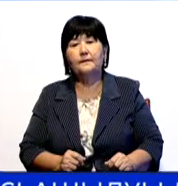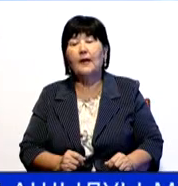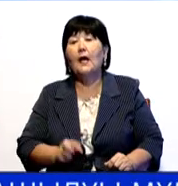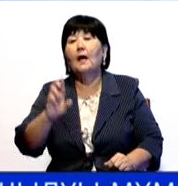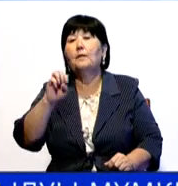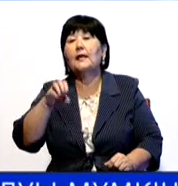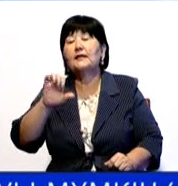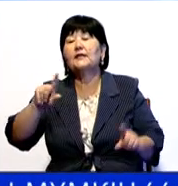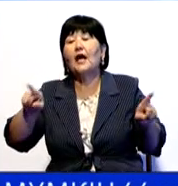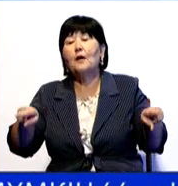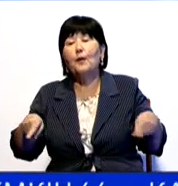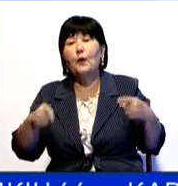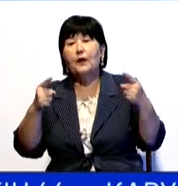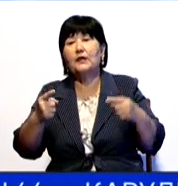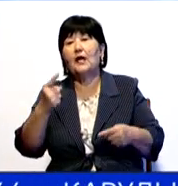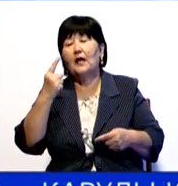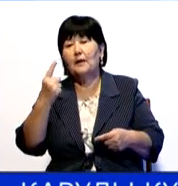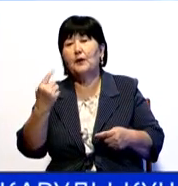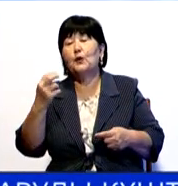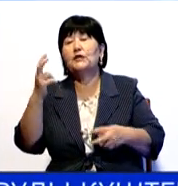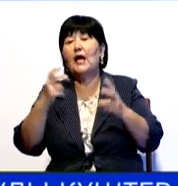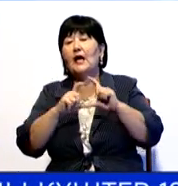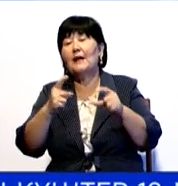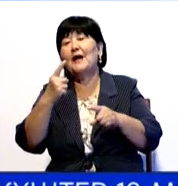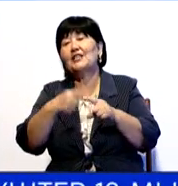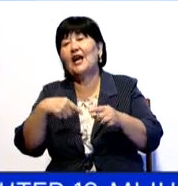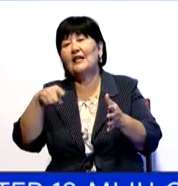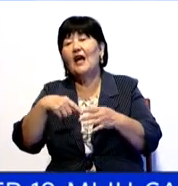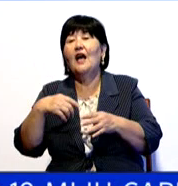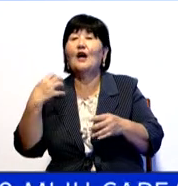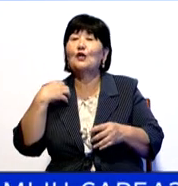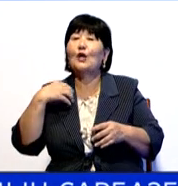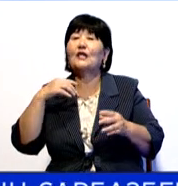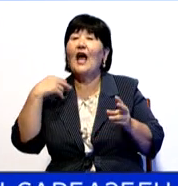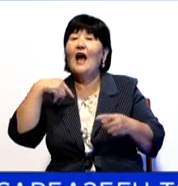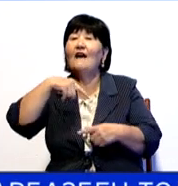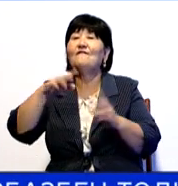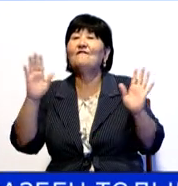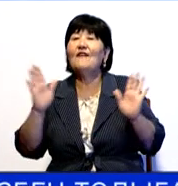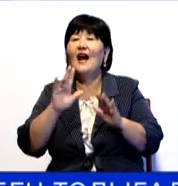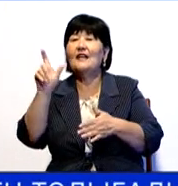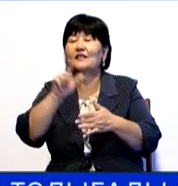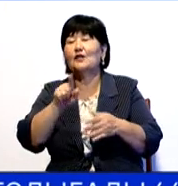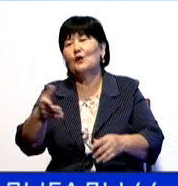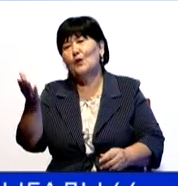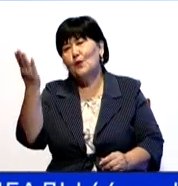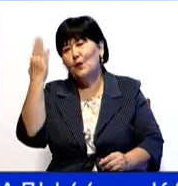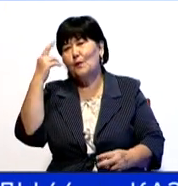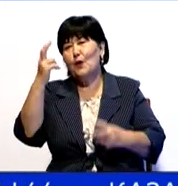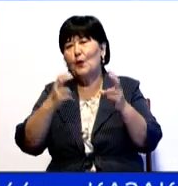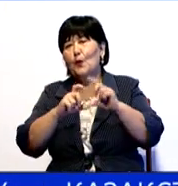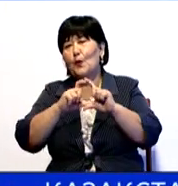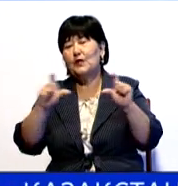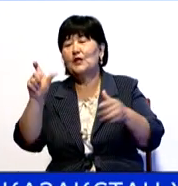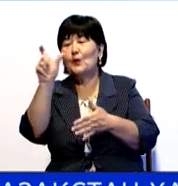Батыстан бой көтеріп келе жатқан бір өзі комбинаттың жартығалы. Қызылорда вальсіндегі осы жолдар сол жылдардағы өңірдің өндірісін өлеңге